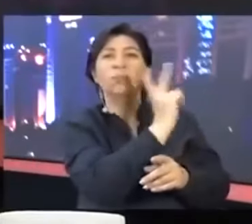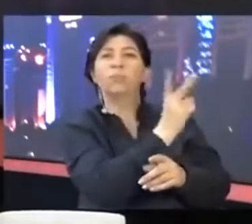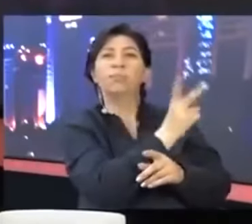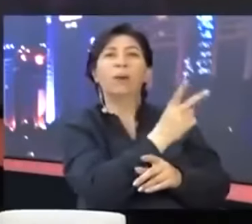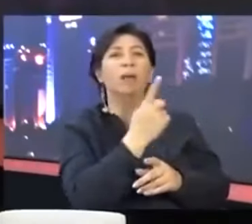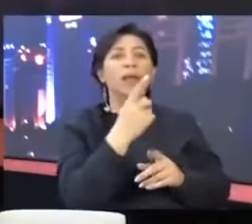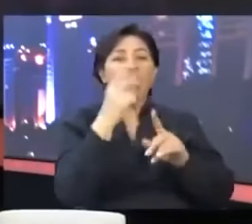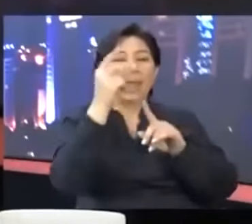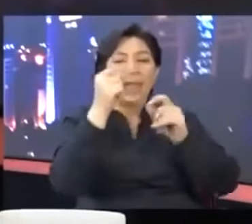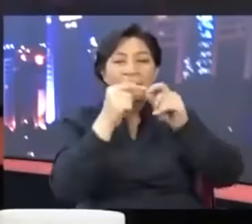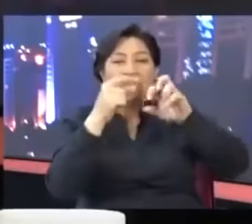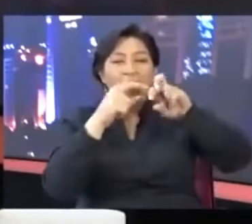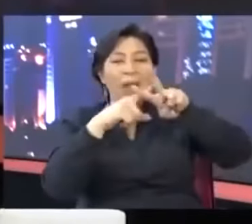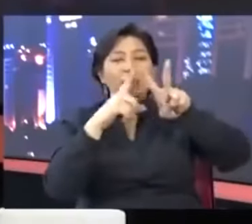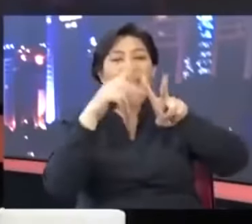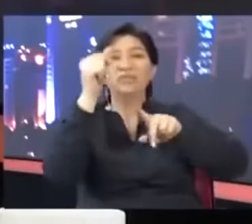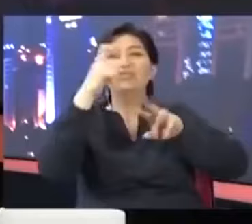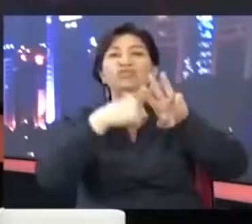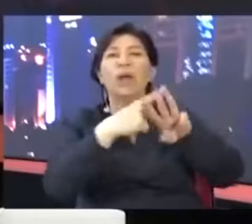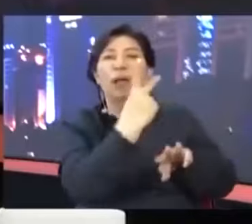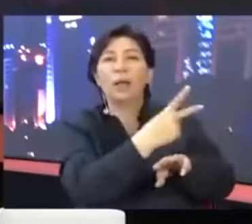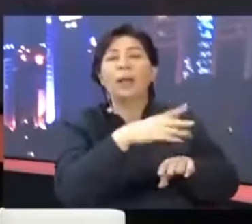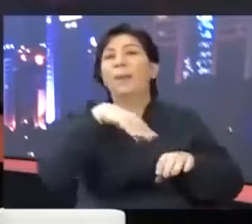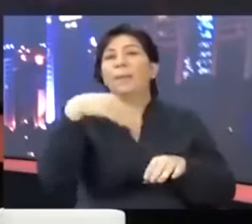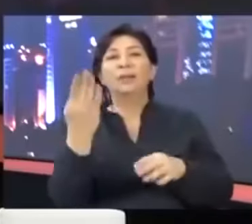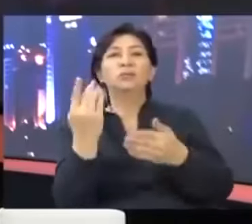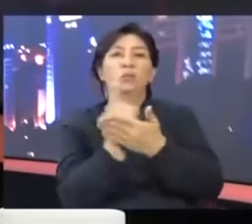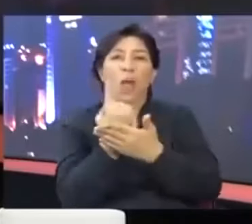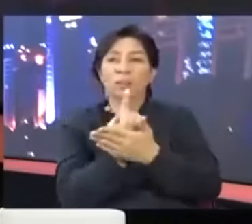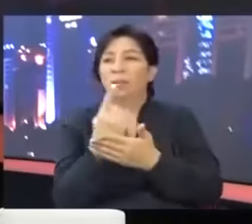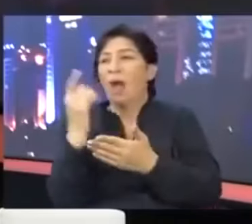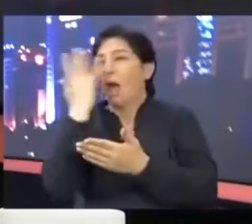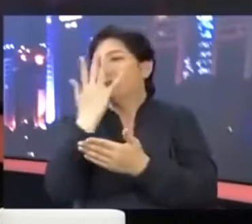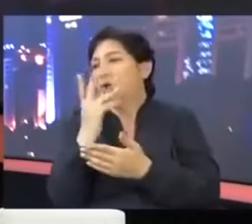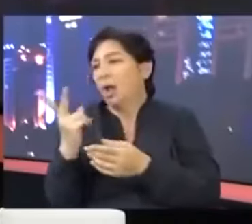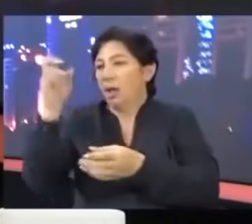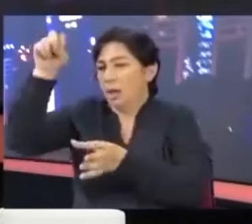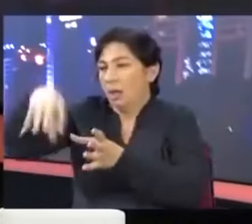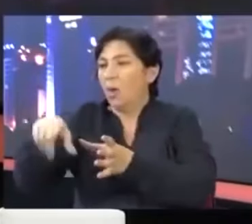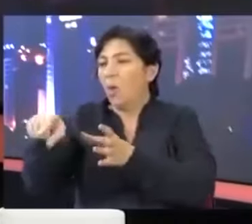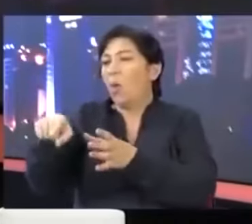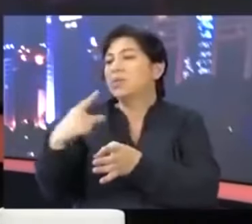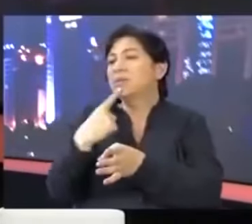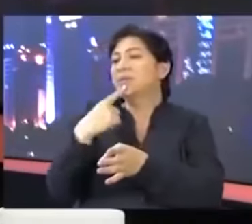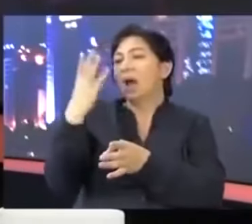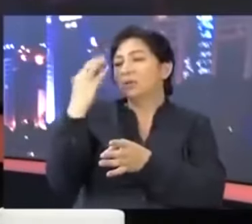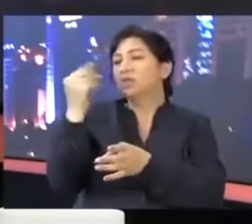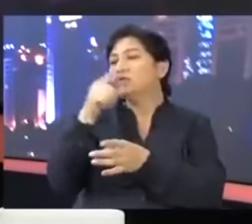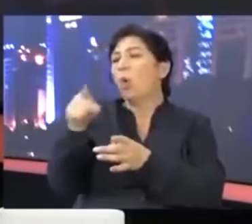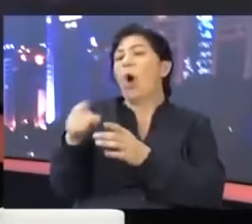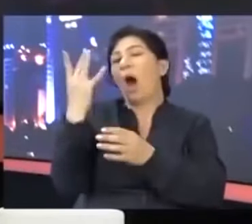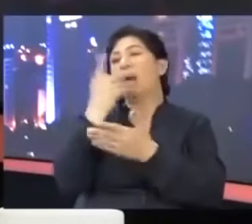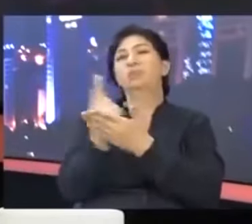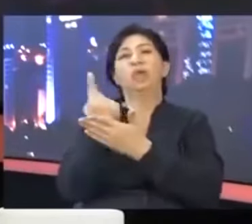kavmine vahiyler ibraniceyi gibi H başka Kavimler varsa ki Kur'an'da ismi geçmeyen birçok peygamber kavim